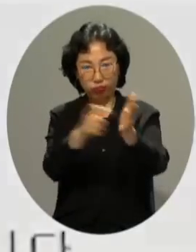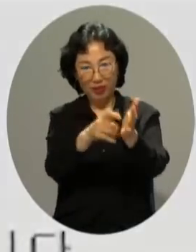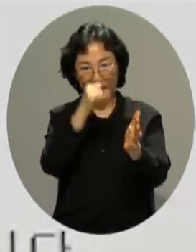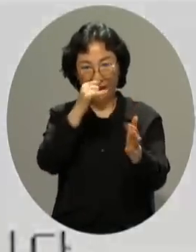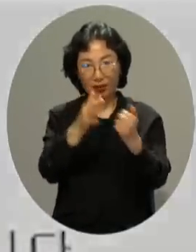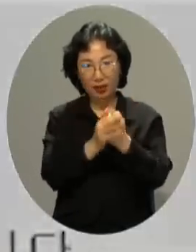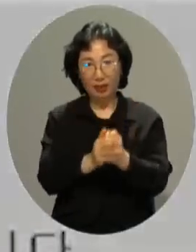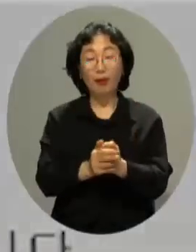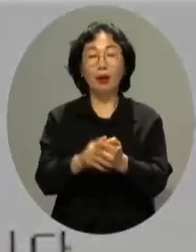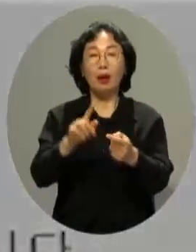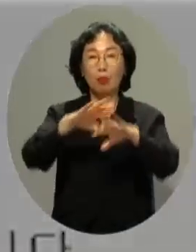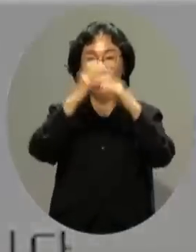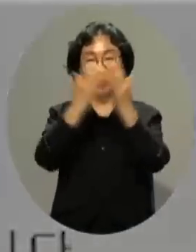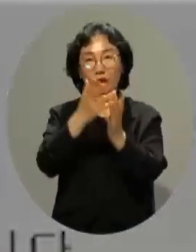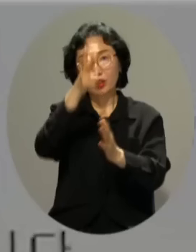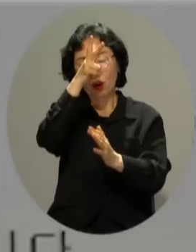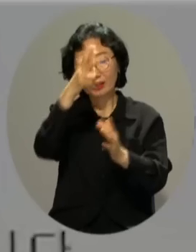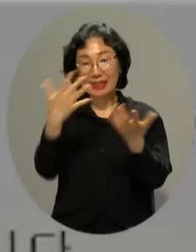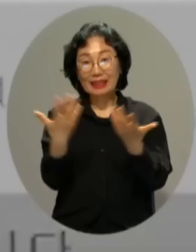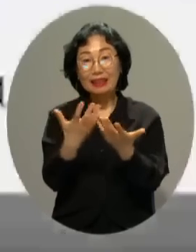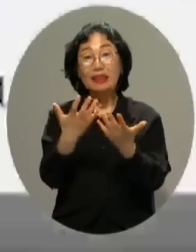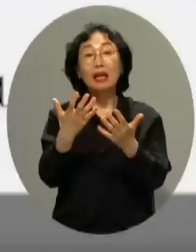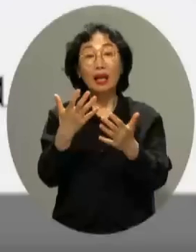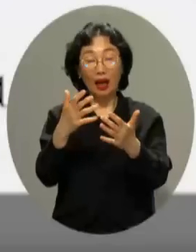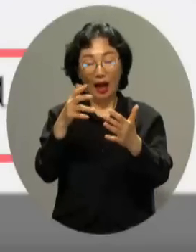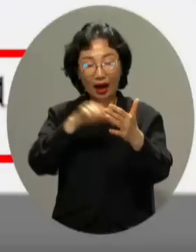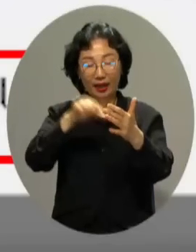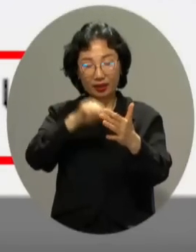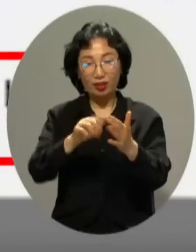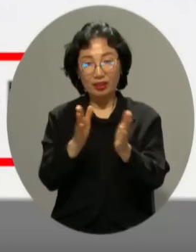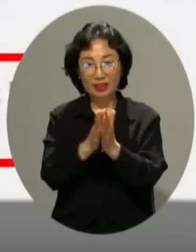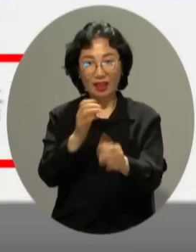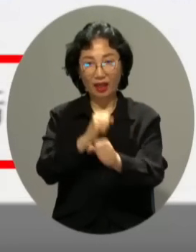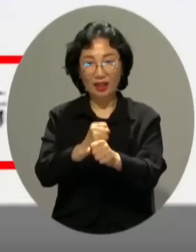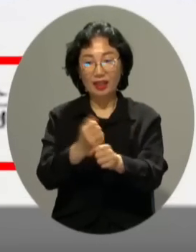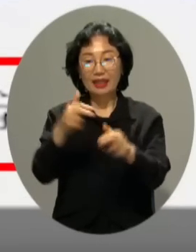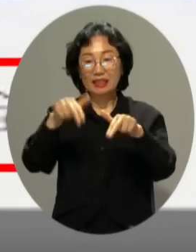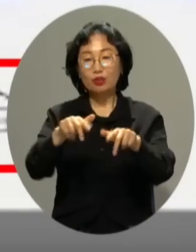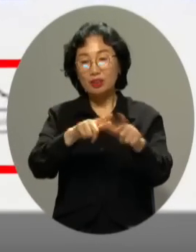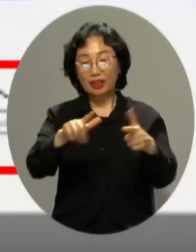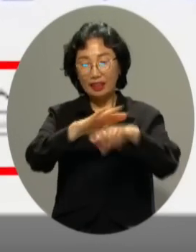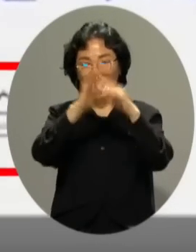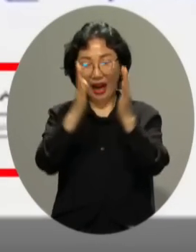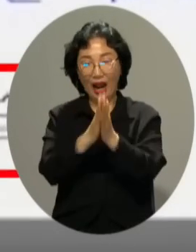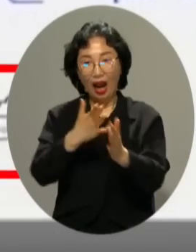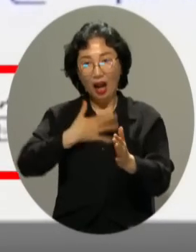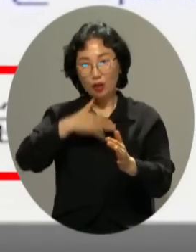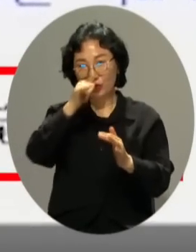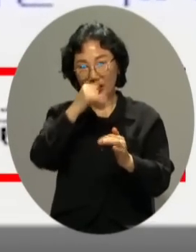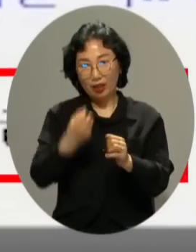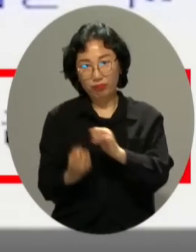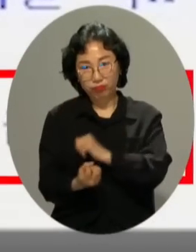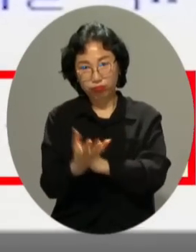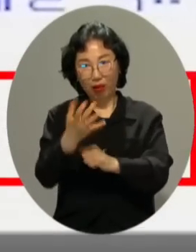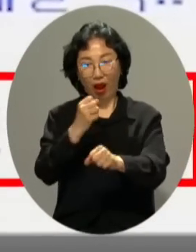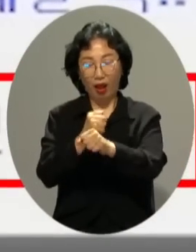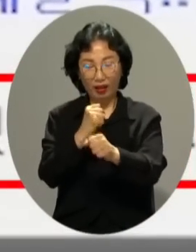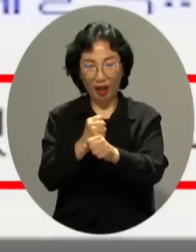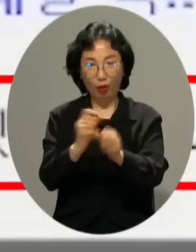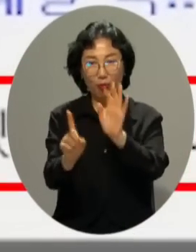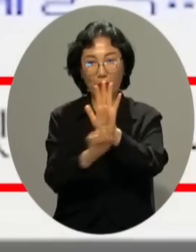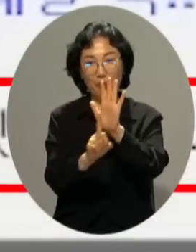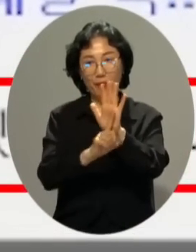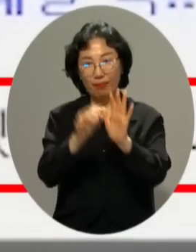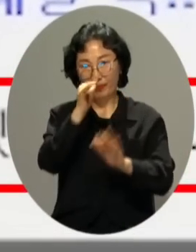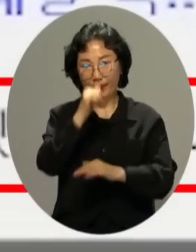도경을 포함한 전 경찰서에서 실시한다며 전 직원분들이 알 수 있도록 전파를 부탁한다는 친절한 안내까지